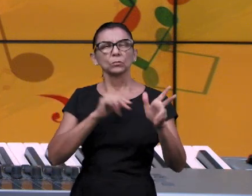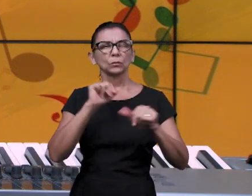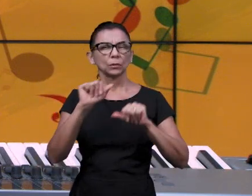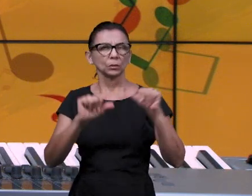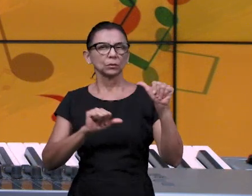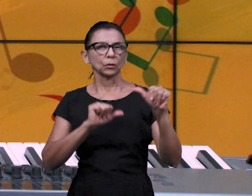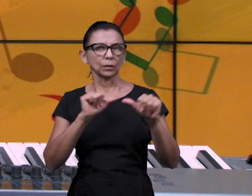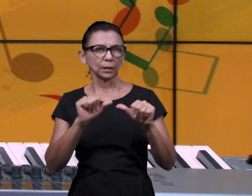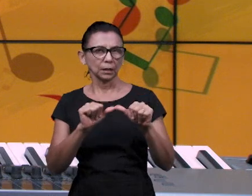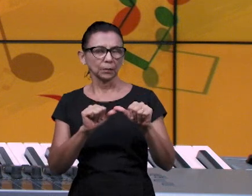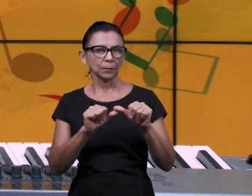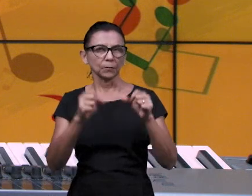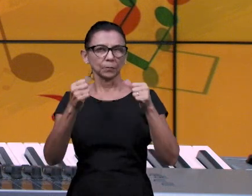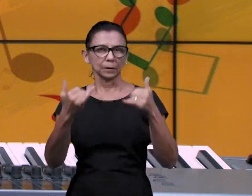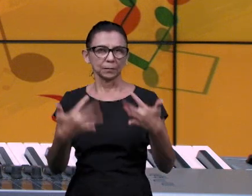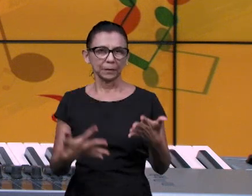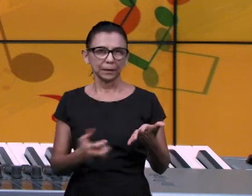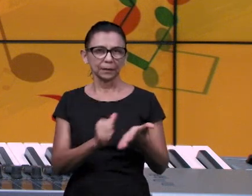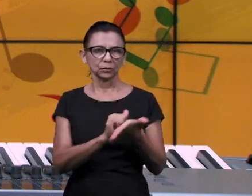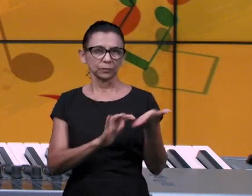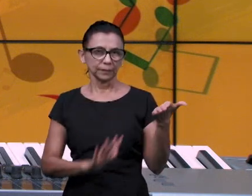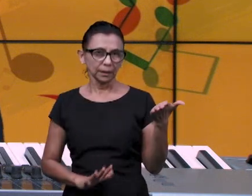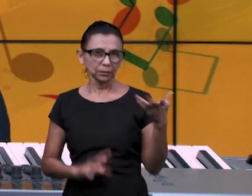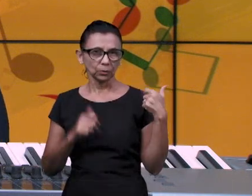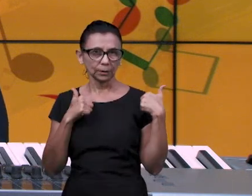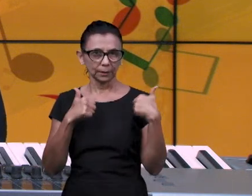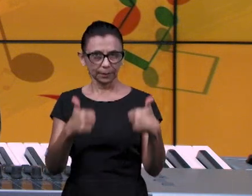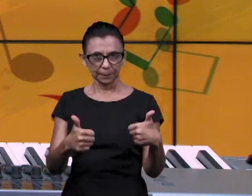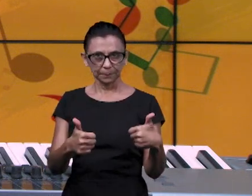sur cette partie. Nous allons commencer.